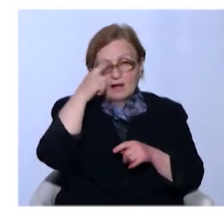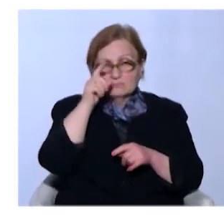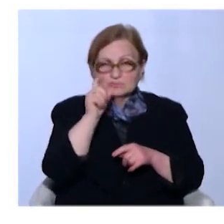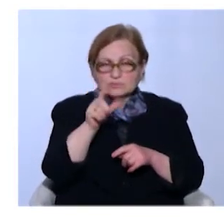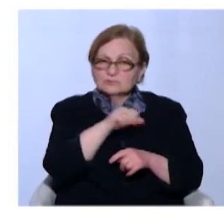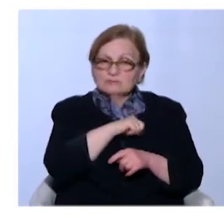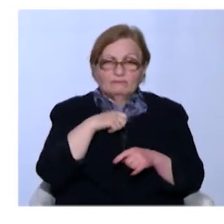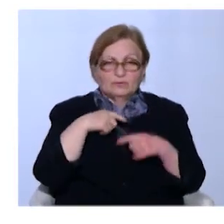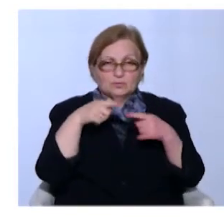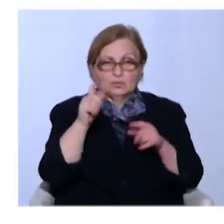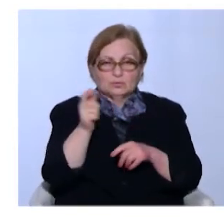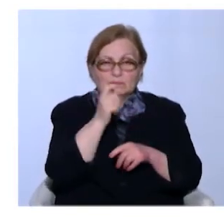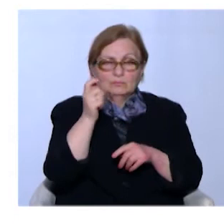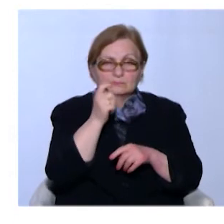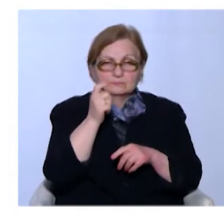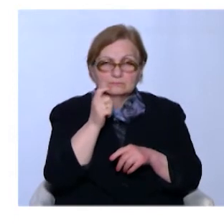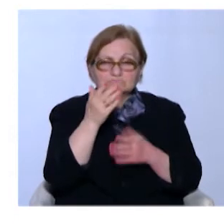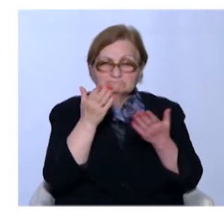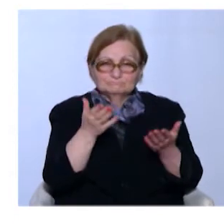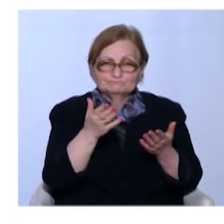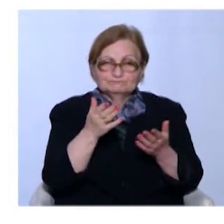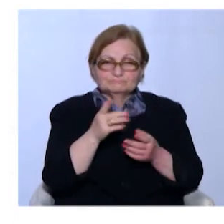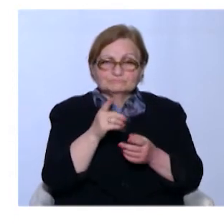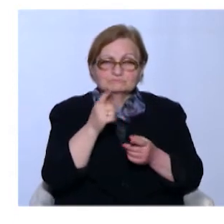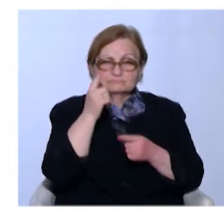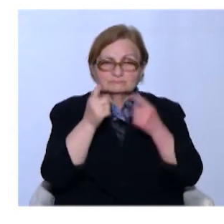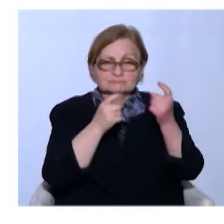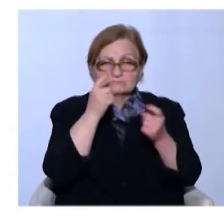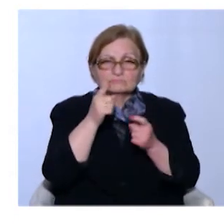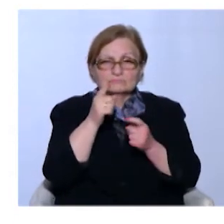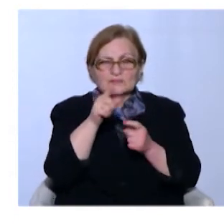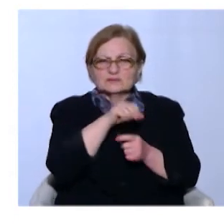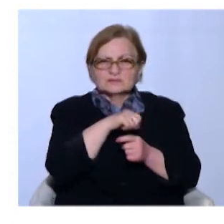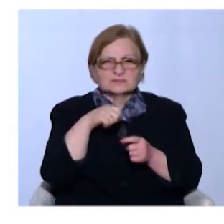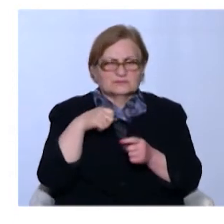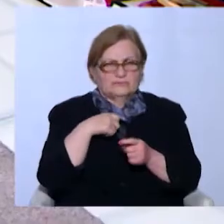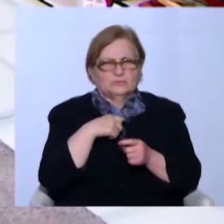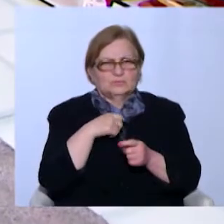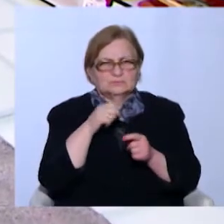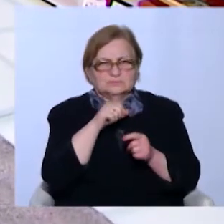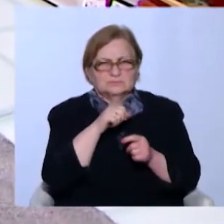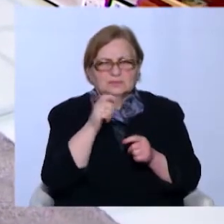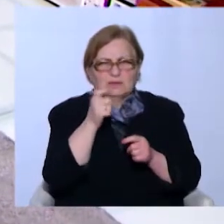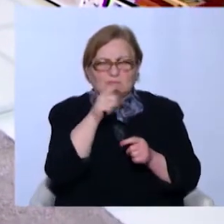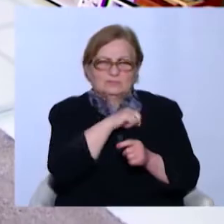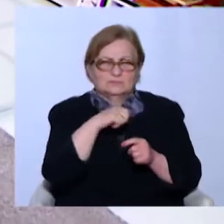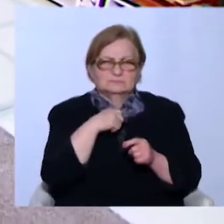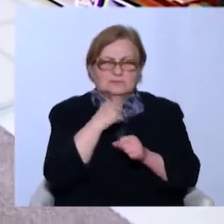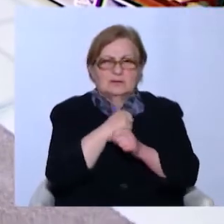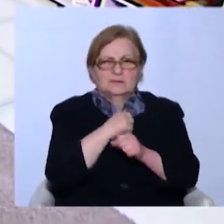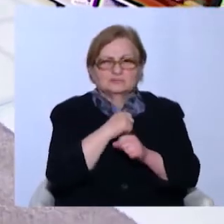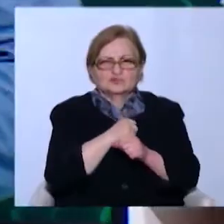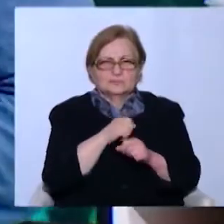ეს ამოცანები არ ცდება დღეს მოწოდებულ ჩემ მიერ ინფორმაციას და იქნებ მოახერხოთ მისი დამოუკიდებლად